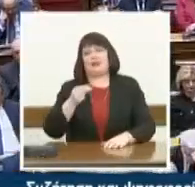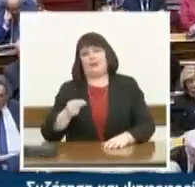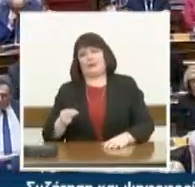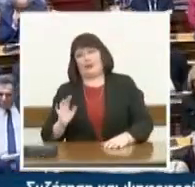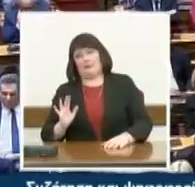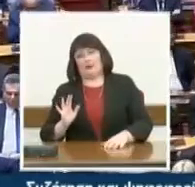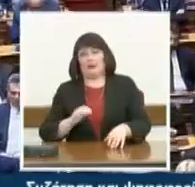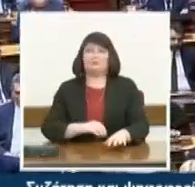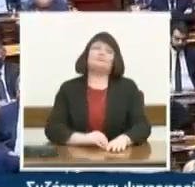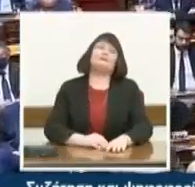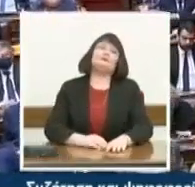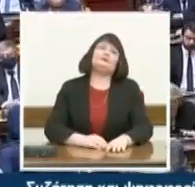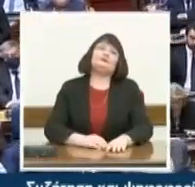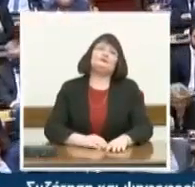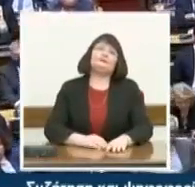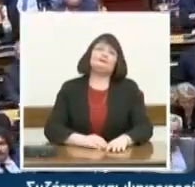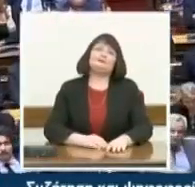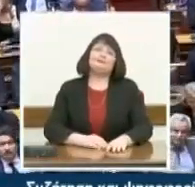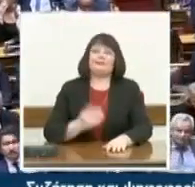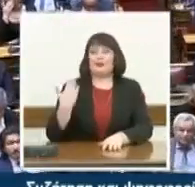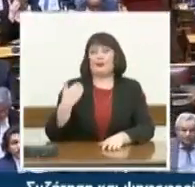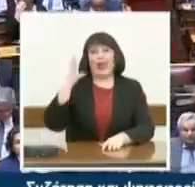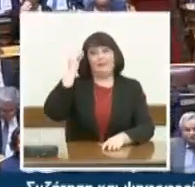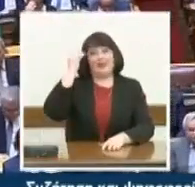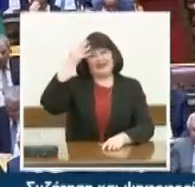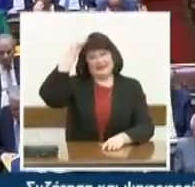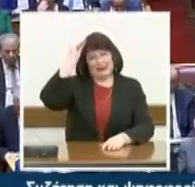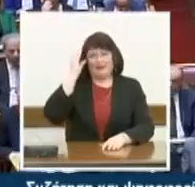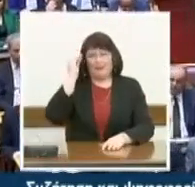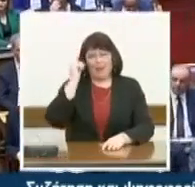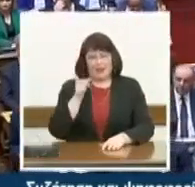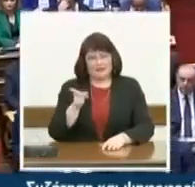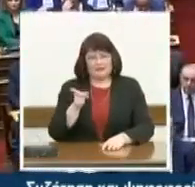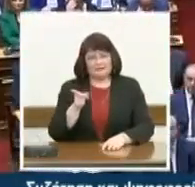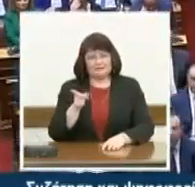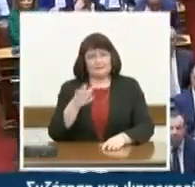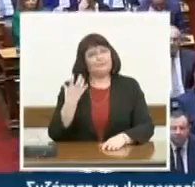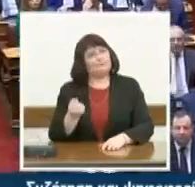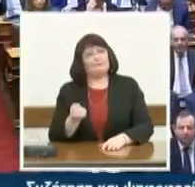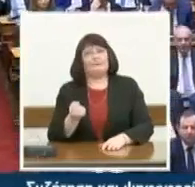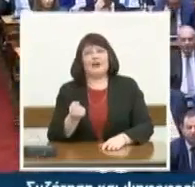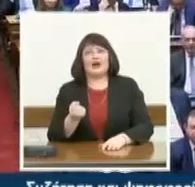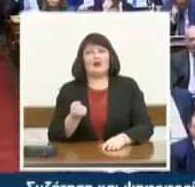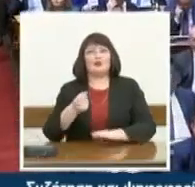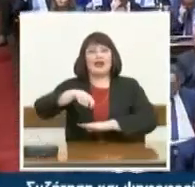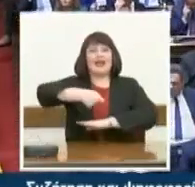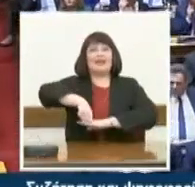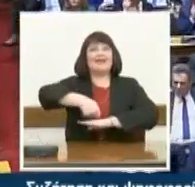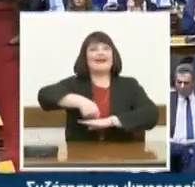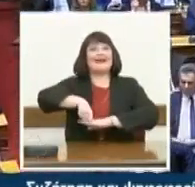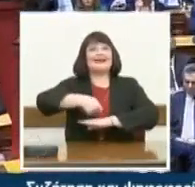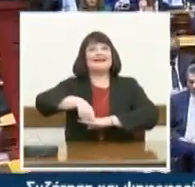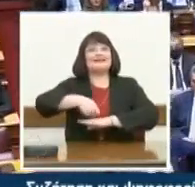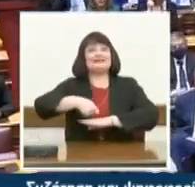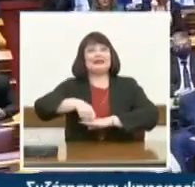φοροδιαφεύγει και δεύτερον διότι δεν είναι ανταγωνιστική. Από τότε που γράφτηκαν αυτές τις μελέτες, τις οποίες έχουν ασπαστεί κατά καιρούς στα κόμματα, έχουν συμβεί δύο